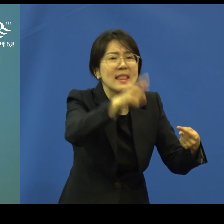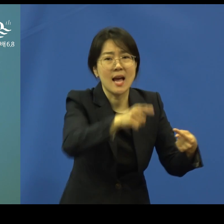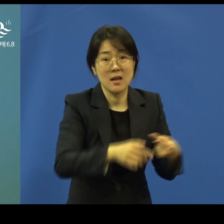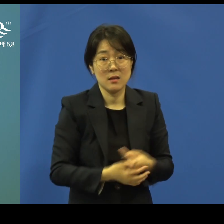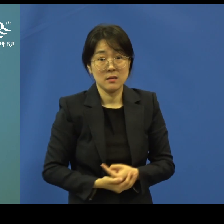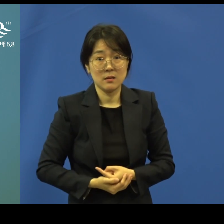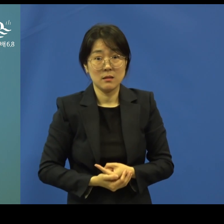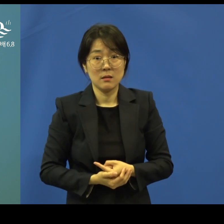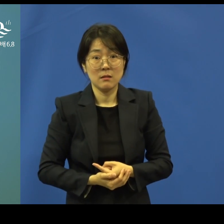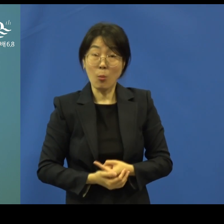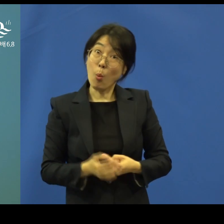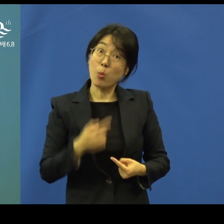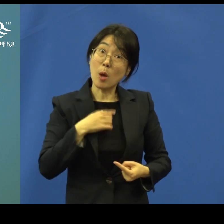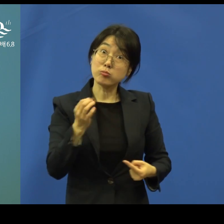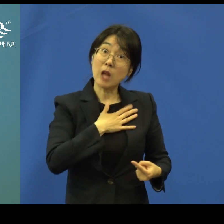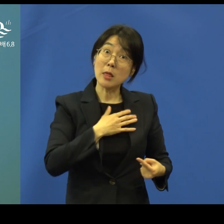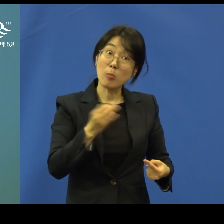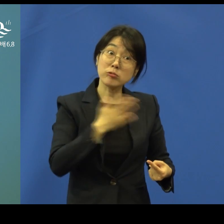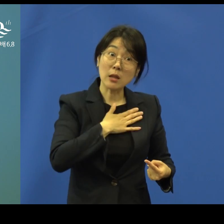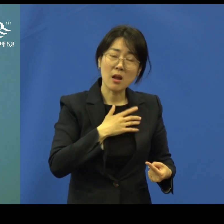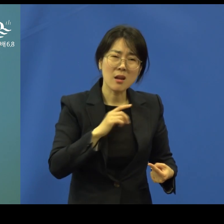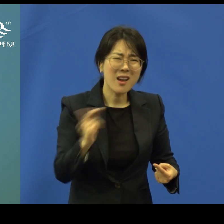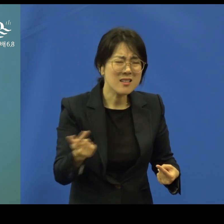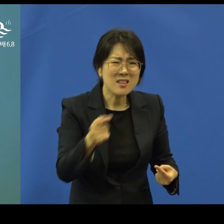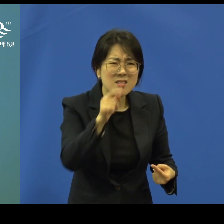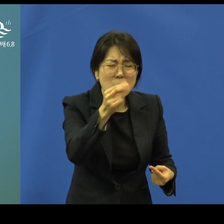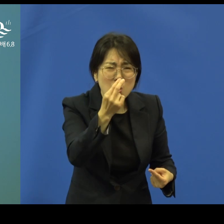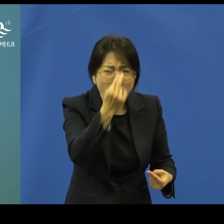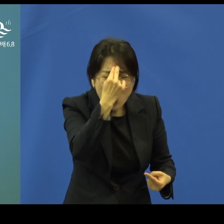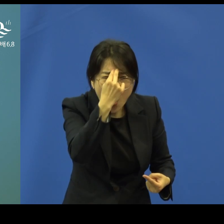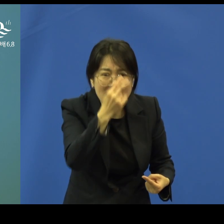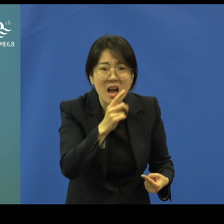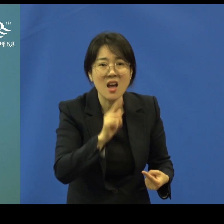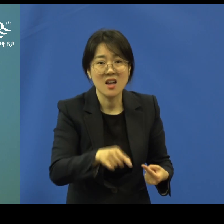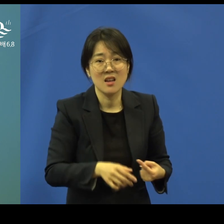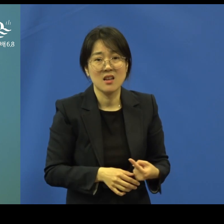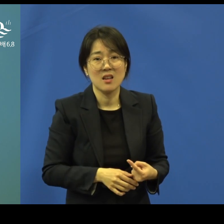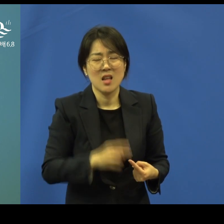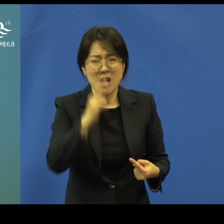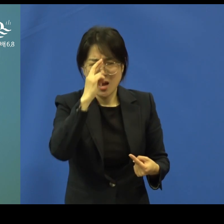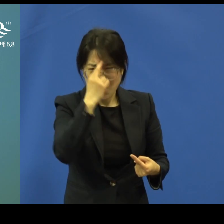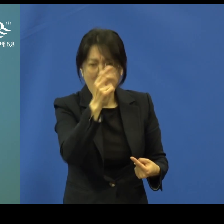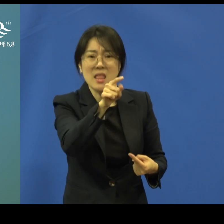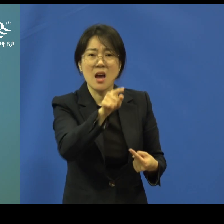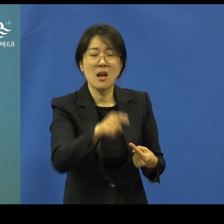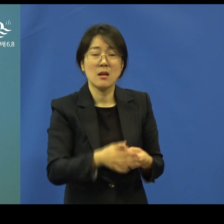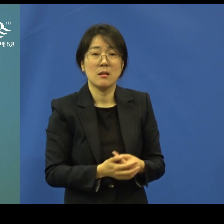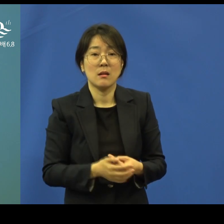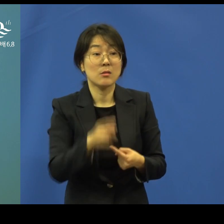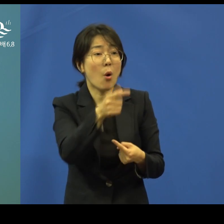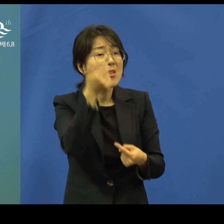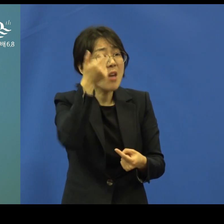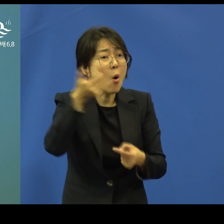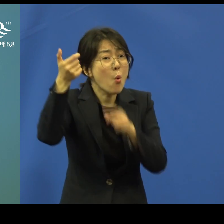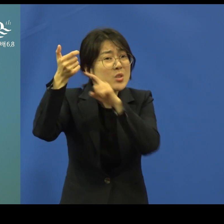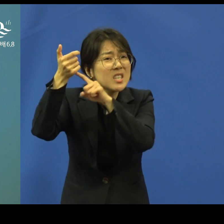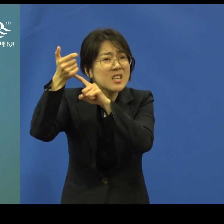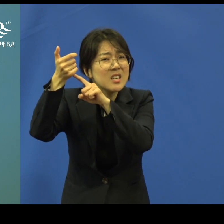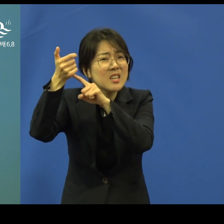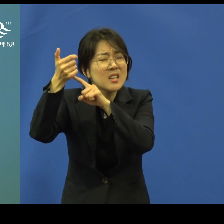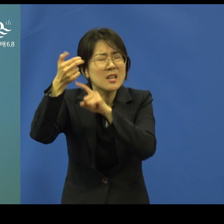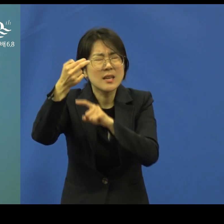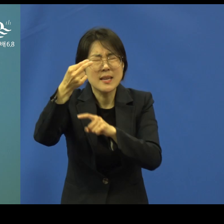경제적으로는 아쉬움이 없고 그야말로 부자고 멋진 신상품으로 몸을 둘렀지만 너희들의 영혼을 보면 너무도 비참해